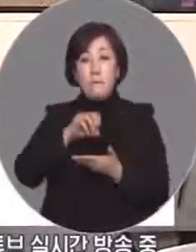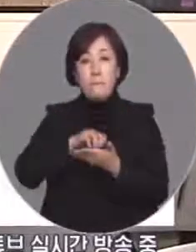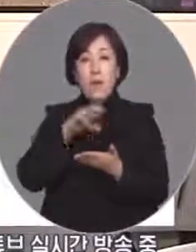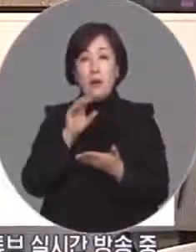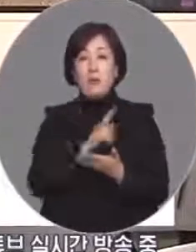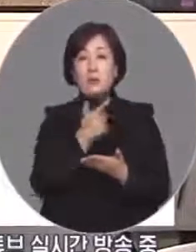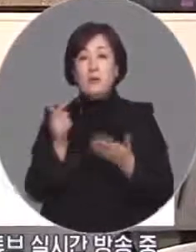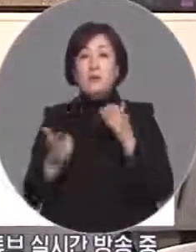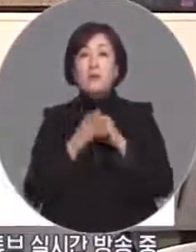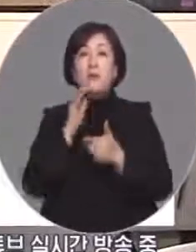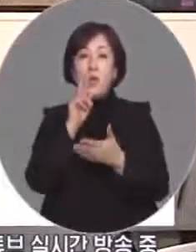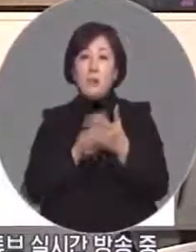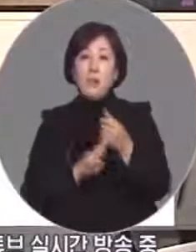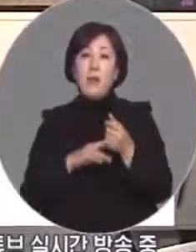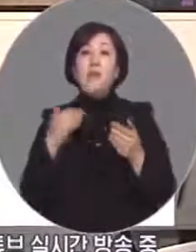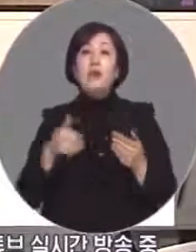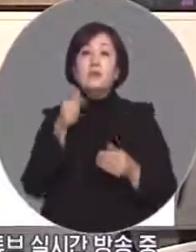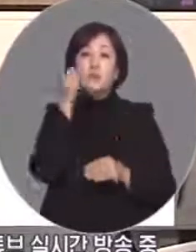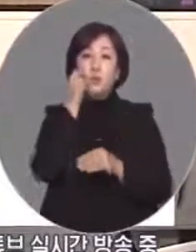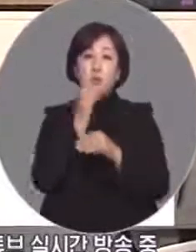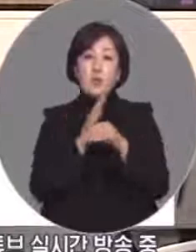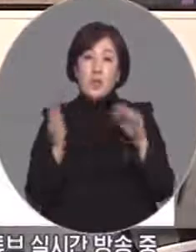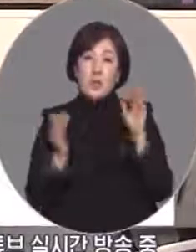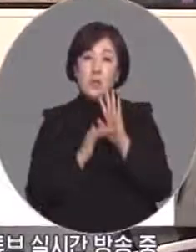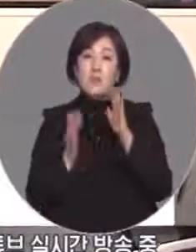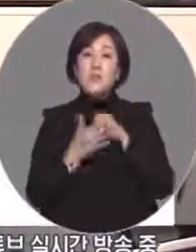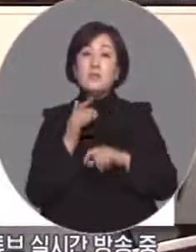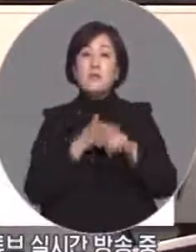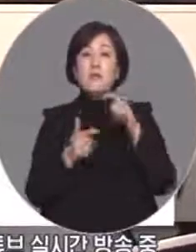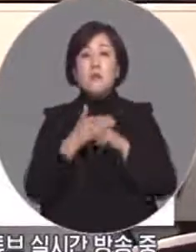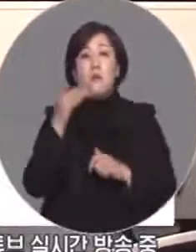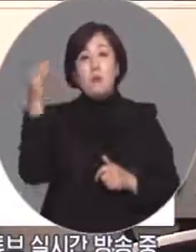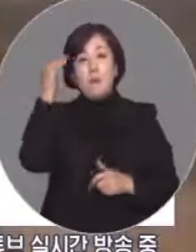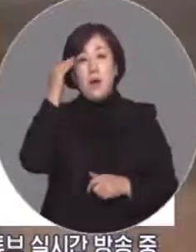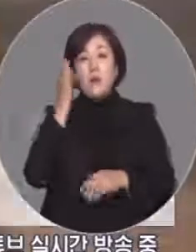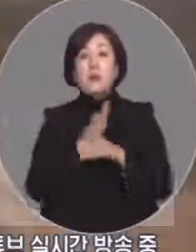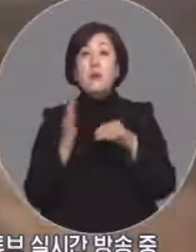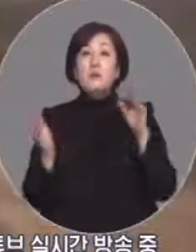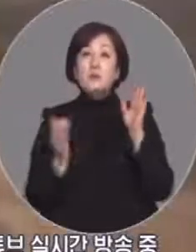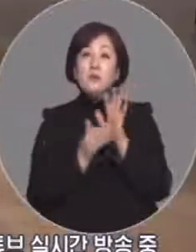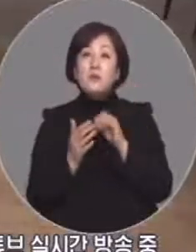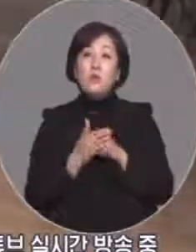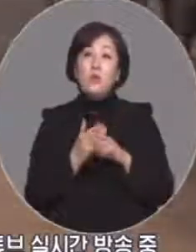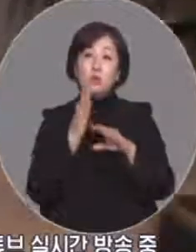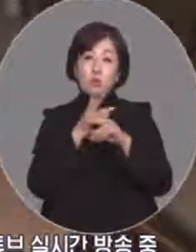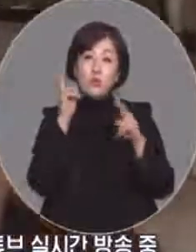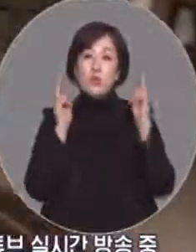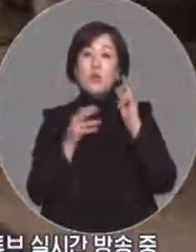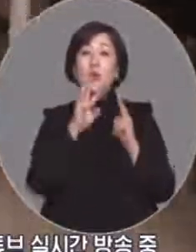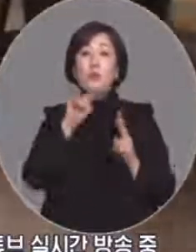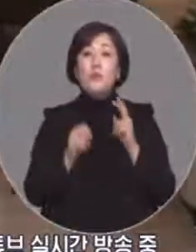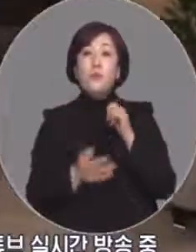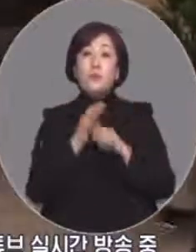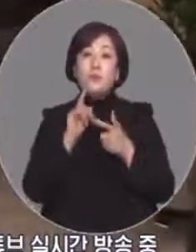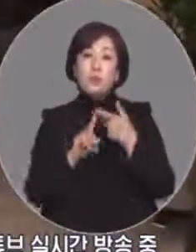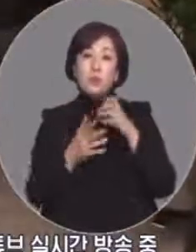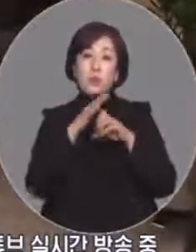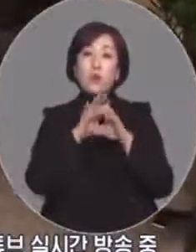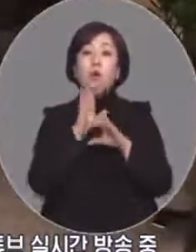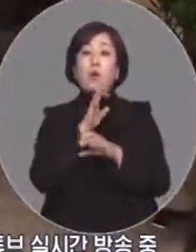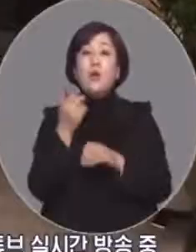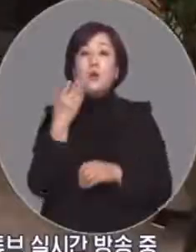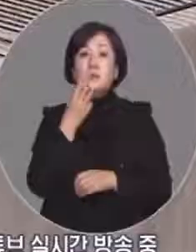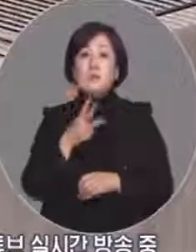등의 디저트류가 아예 판매가 되지 않고 있어서 매출에 큰 타격을 주고 있습니다. 중소기업부는 코로나 3차